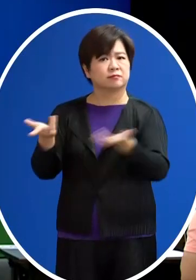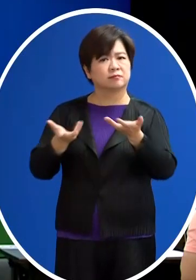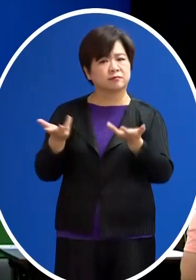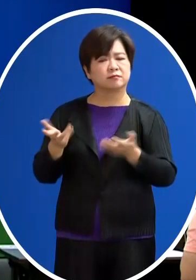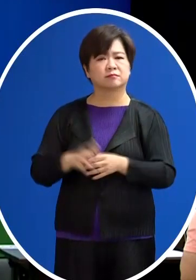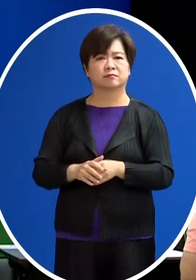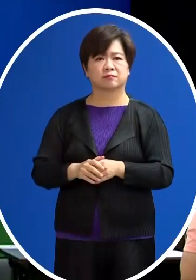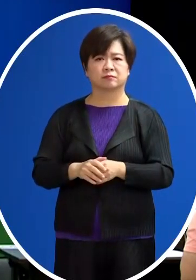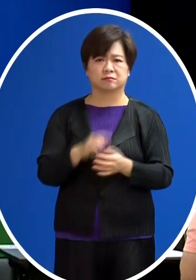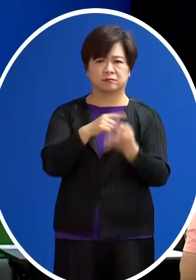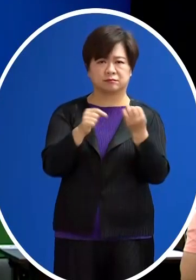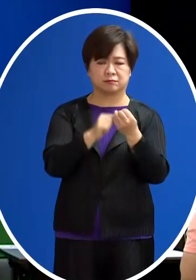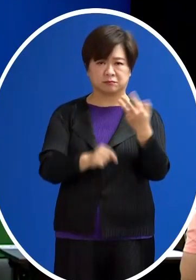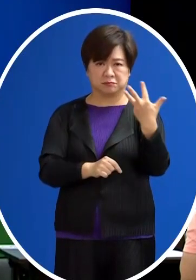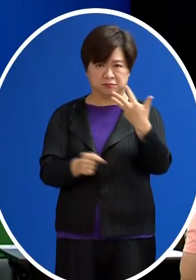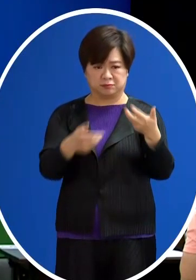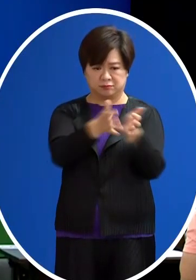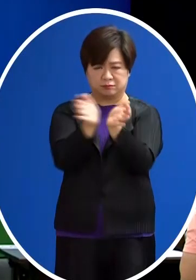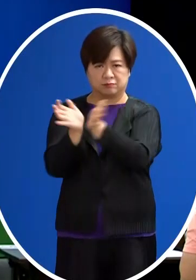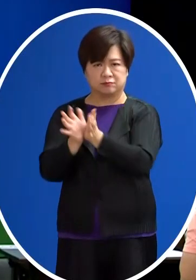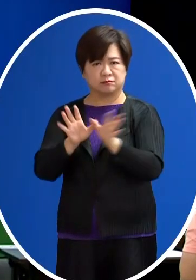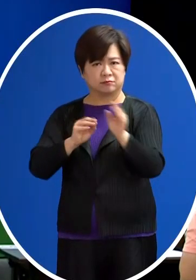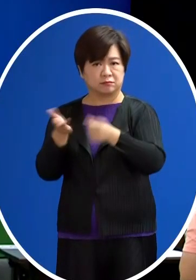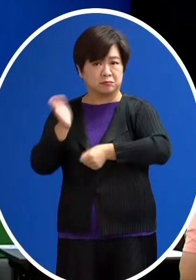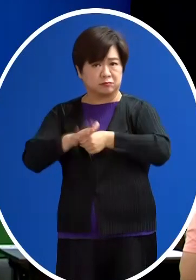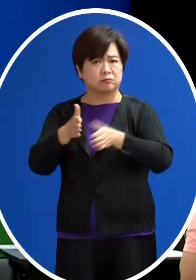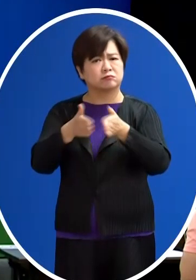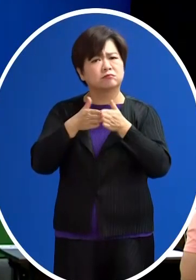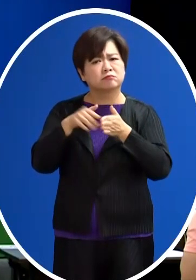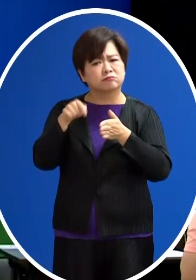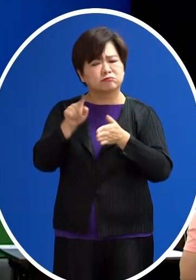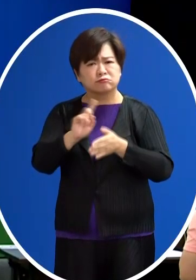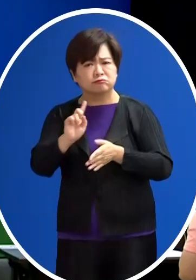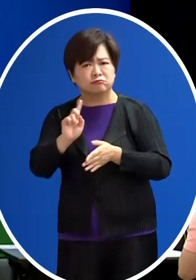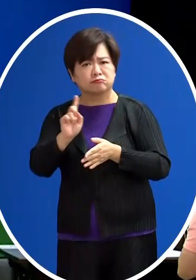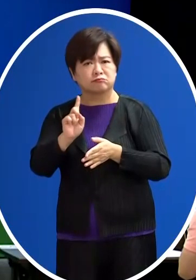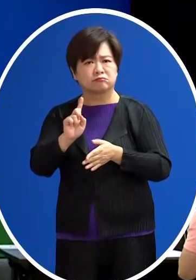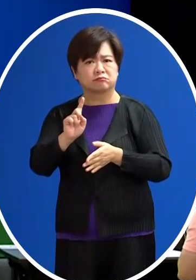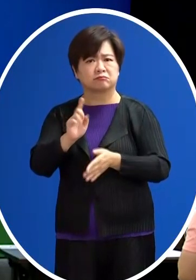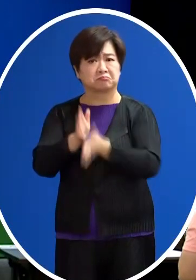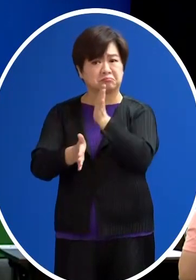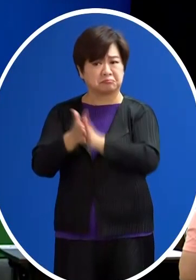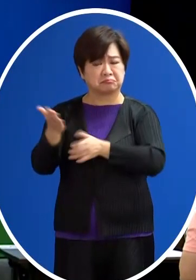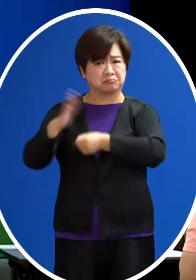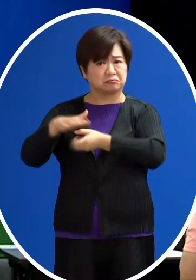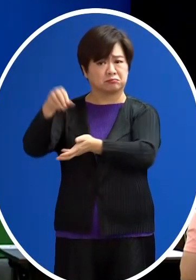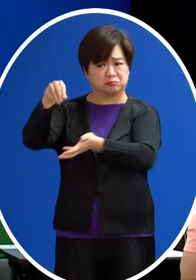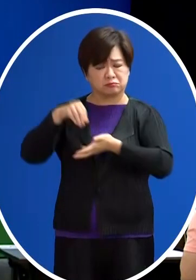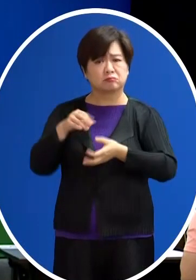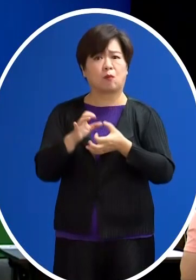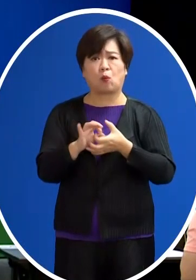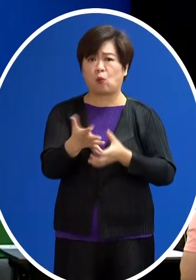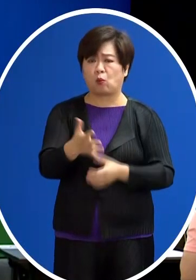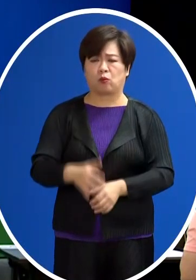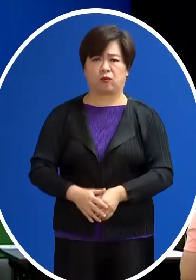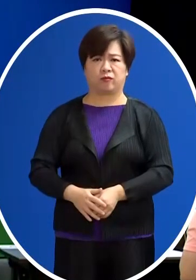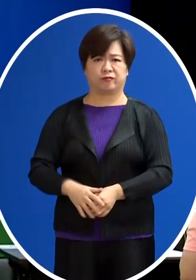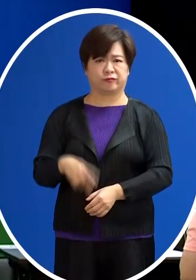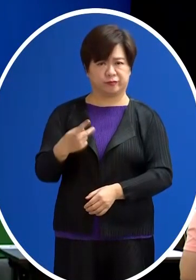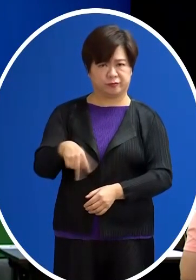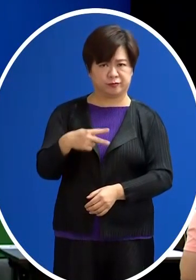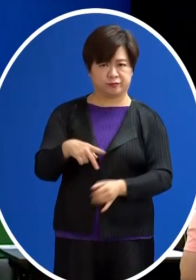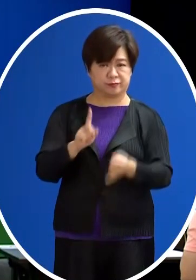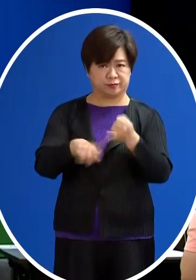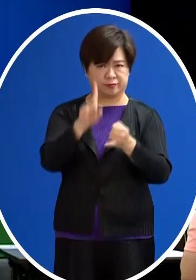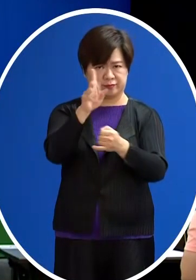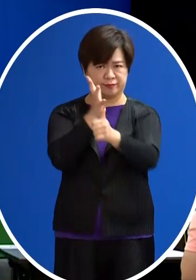8批需要重新补相关的资料，请问大概是怎样的资料？为什么会需要重新补这样子的资料？那再来还有在